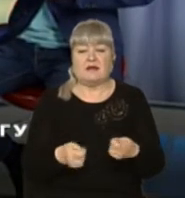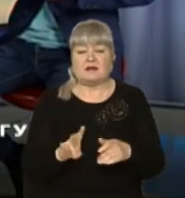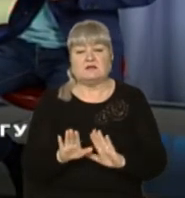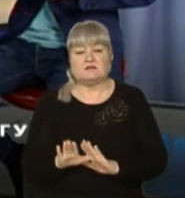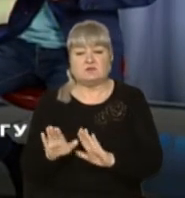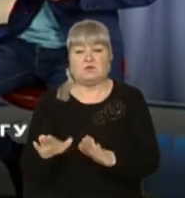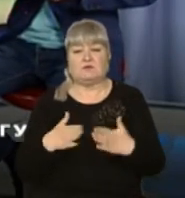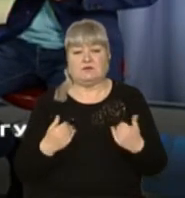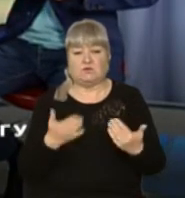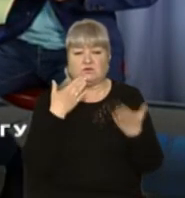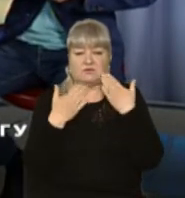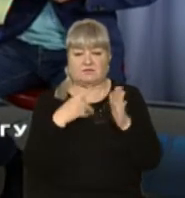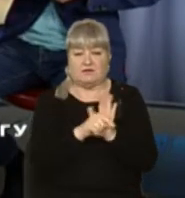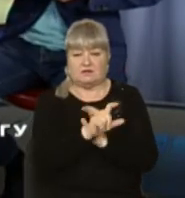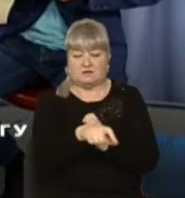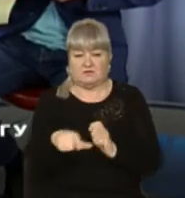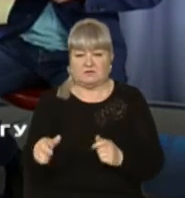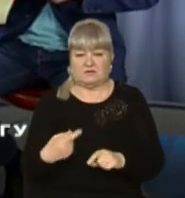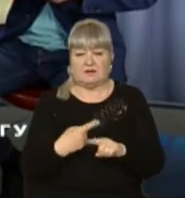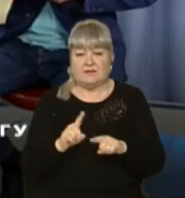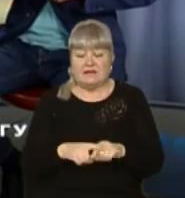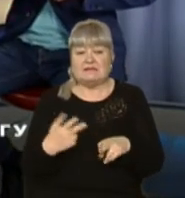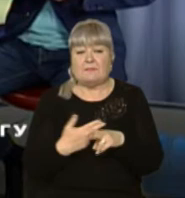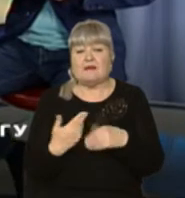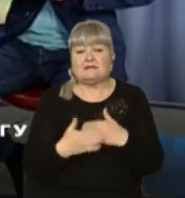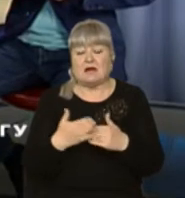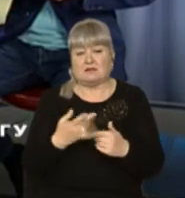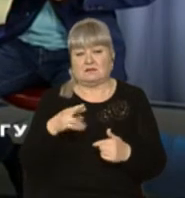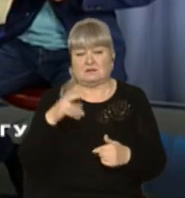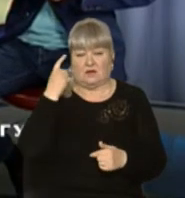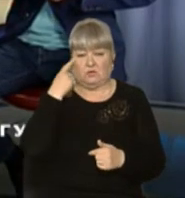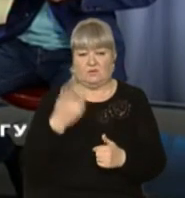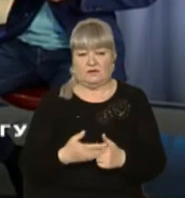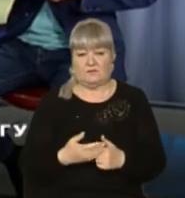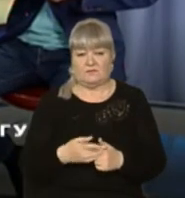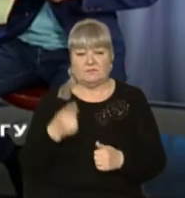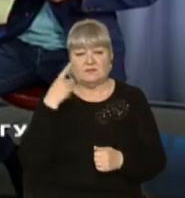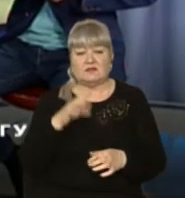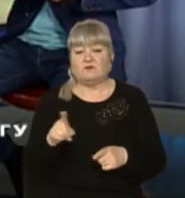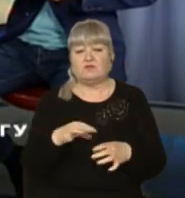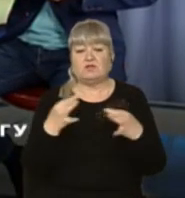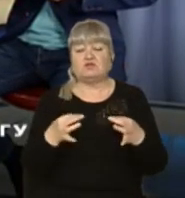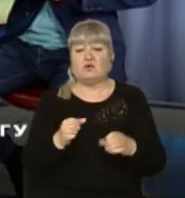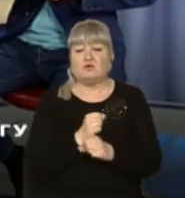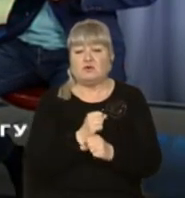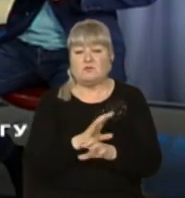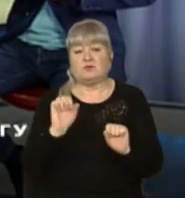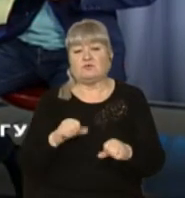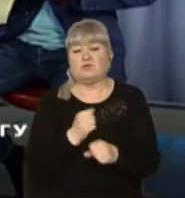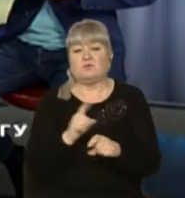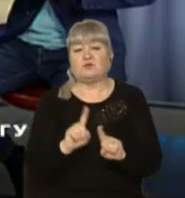з громадою? Ну, я думаю, що це безкарність. Знаючи, що безкарність, правоохоронні органи нічого не роблять, можна робити все, що